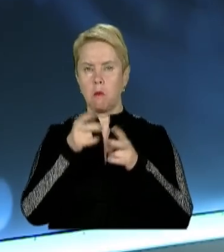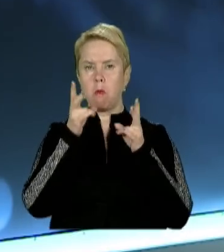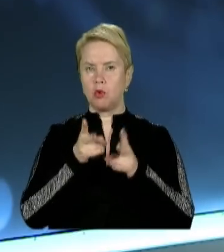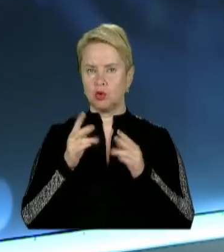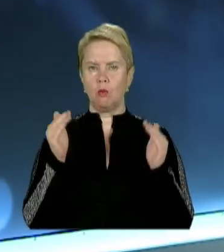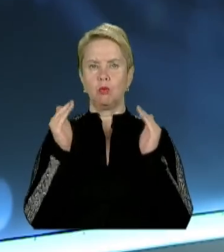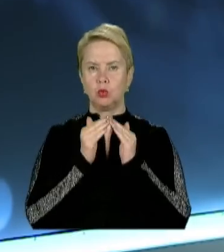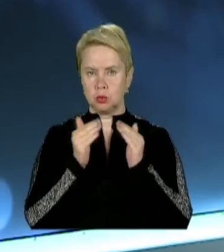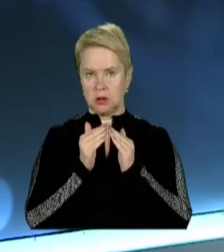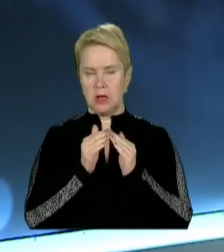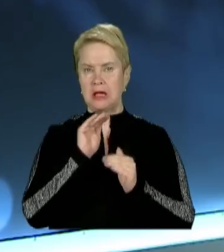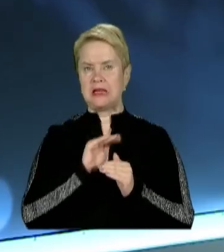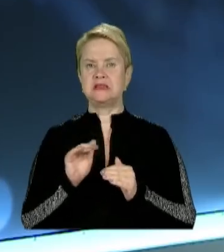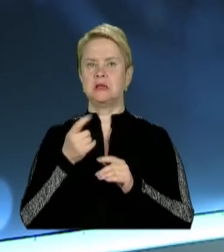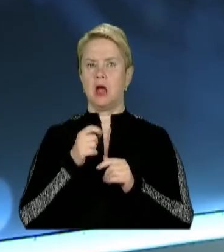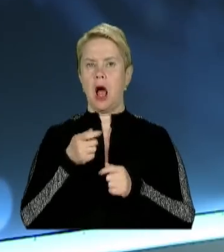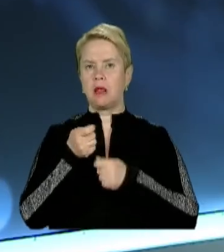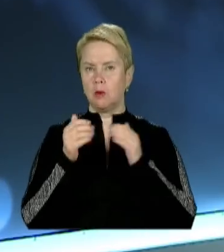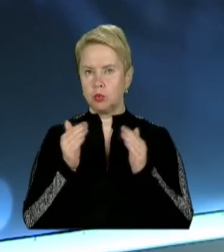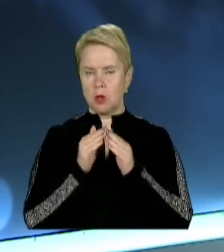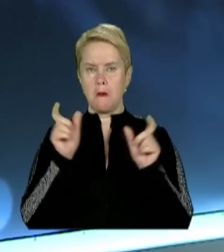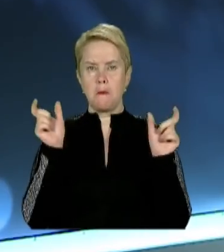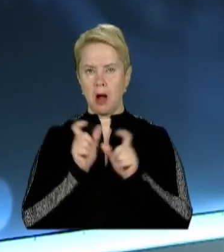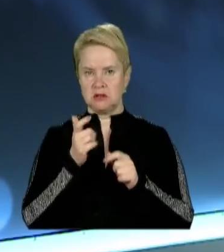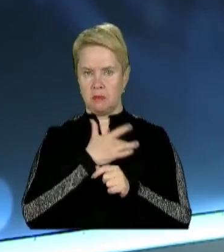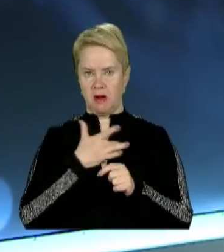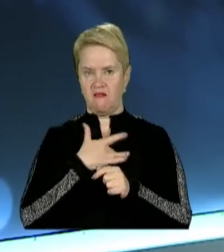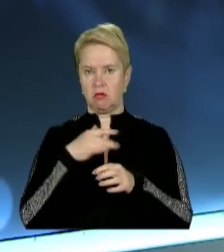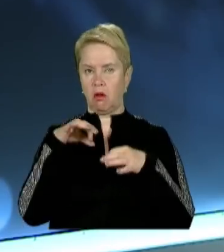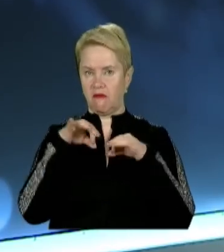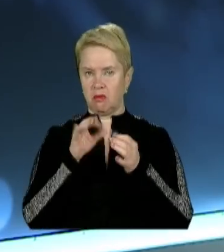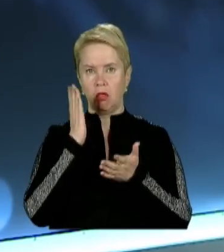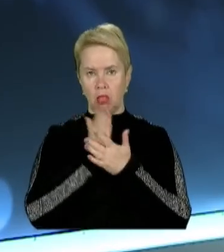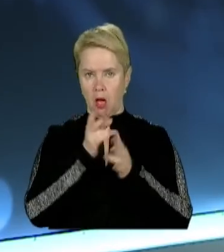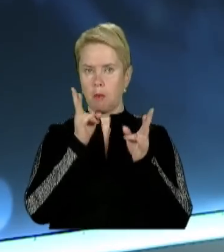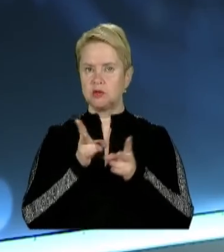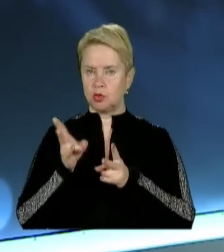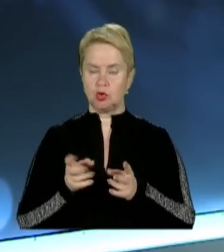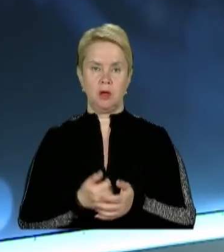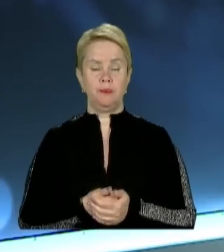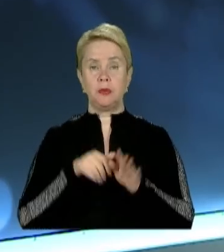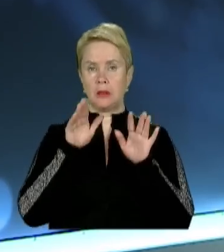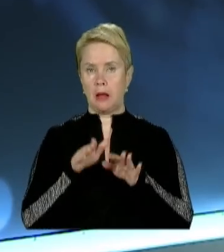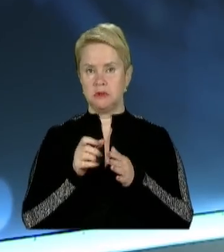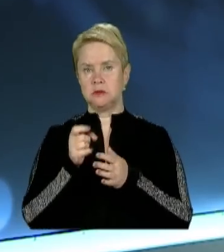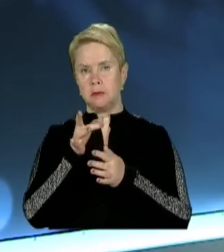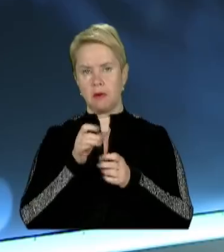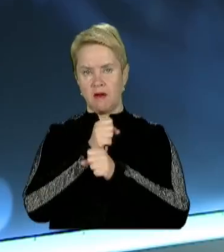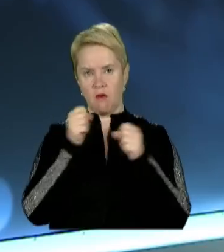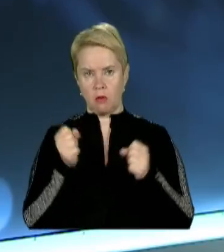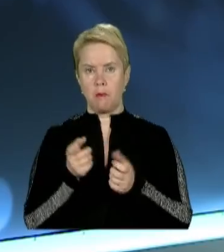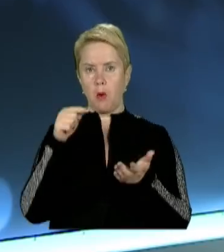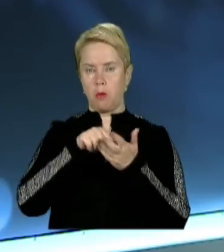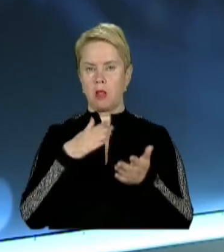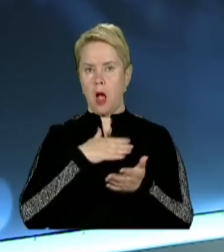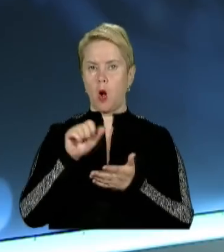пошкоджені будинки, дитсадок, адмінбудівля, магазини та приватні автівки. Є постраждалі. На місці прильотів побувала